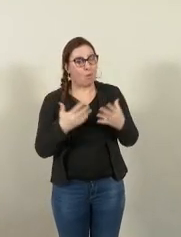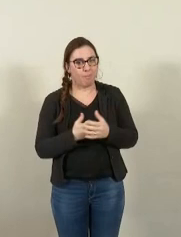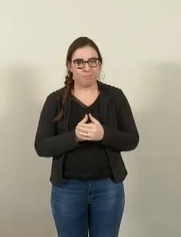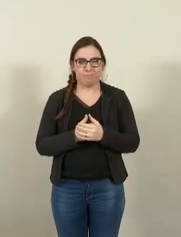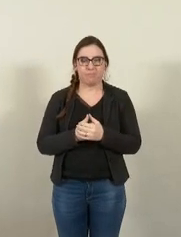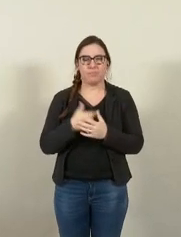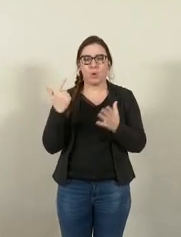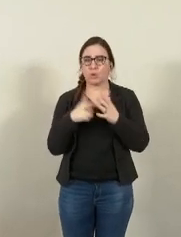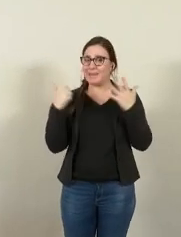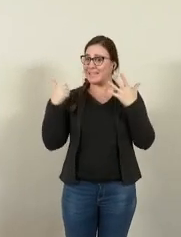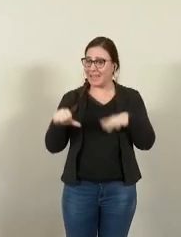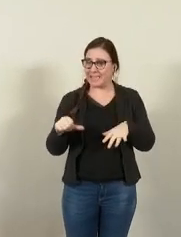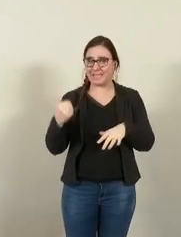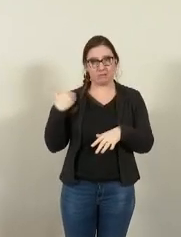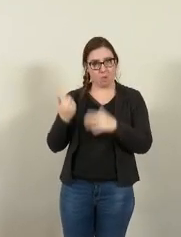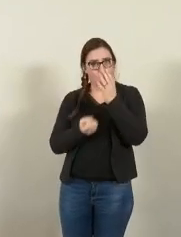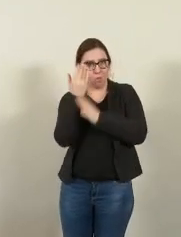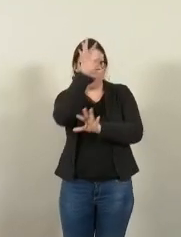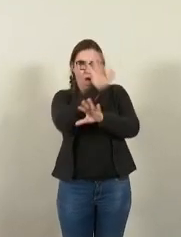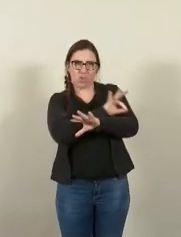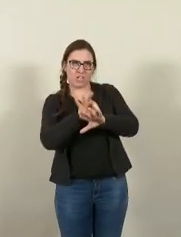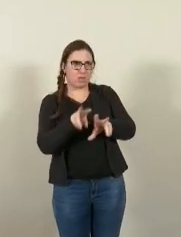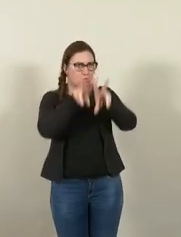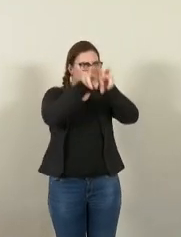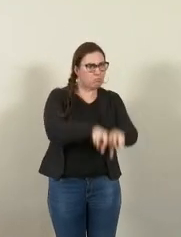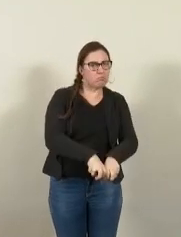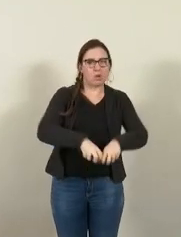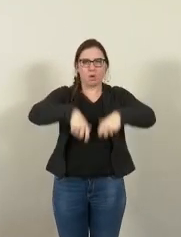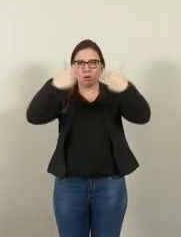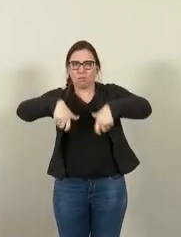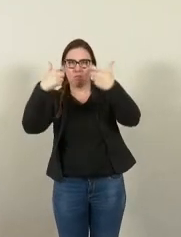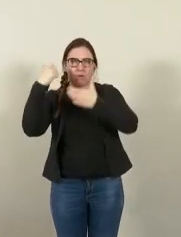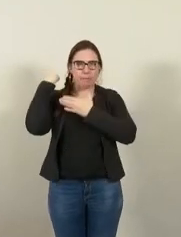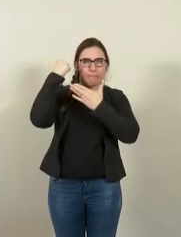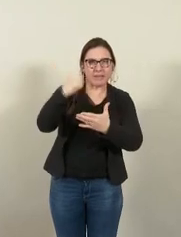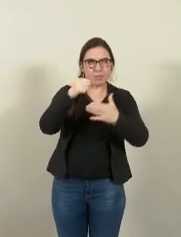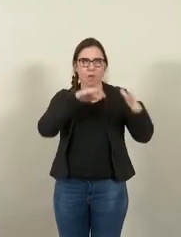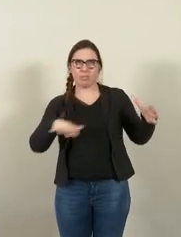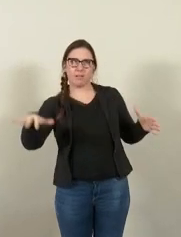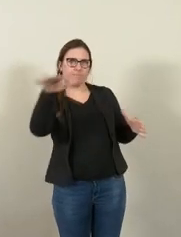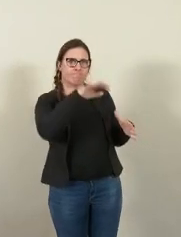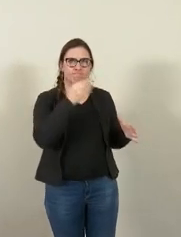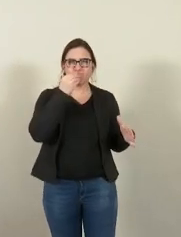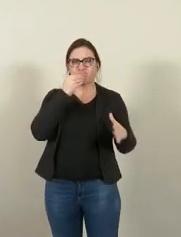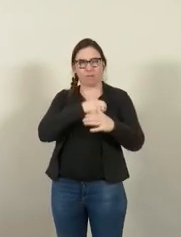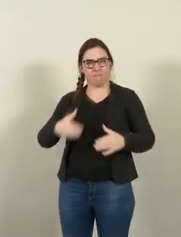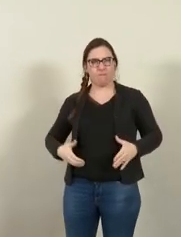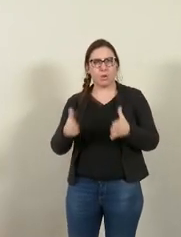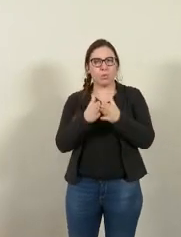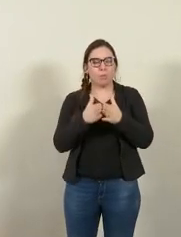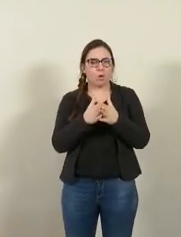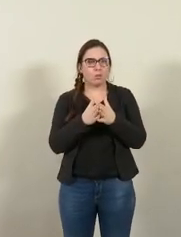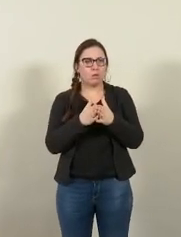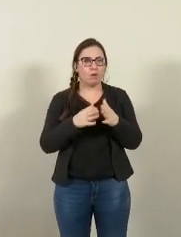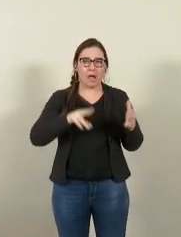2016 de nouvelles études architecturales urbaines patrimoniales et d'usages sont demandés par la ville et la grande